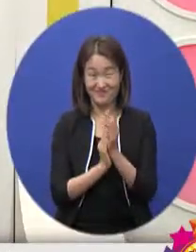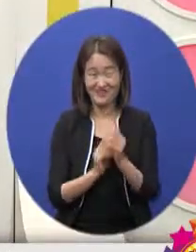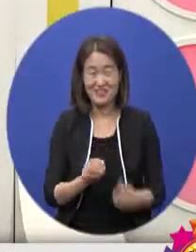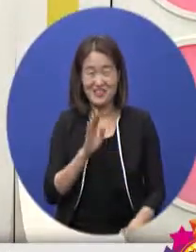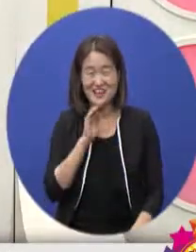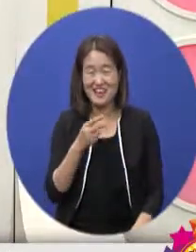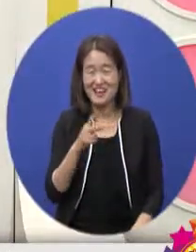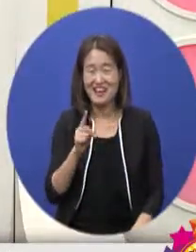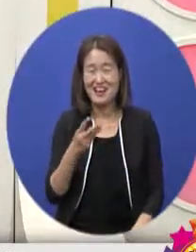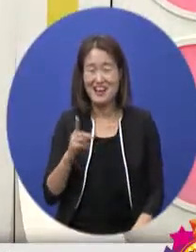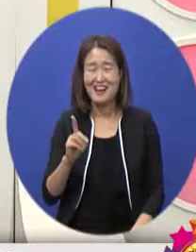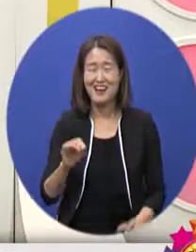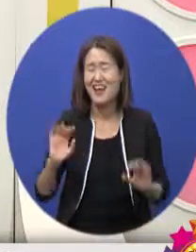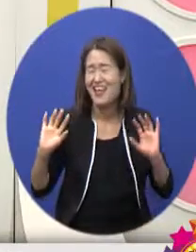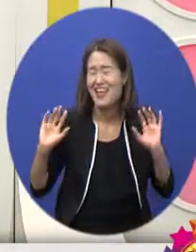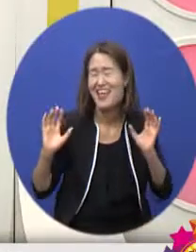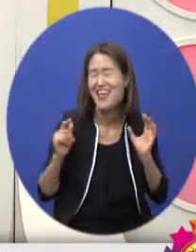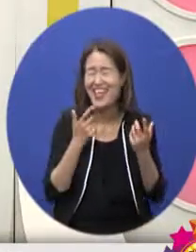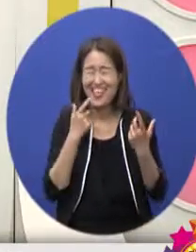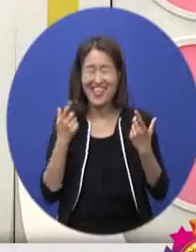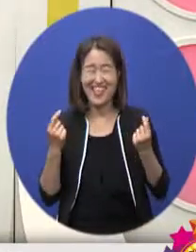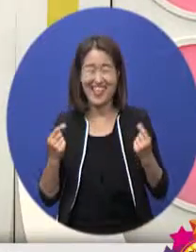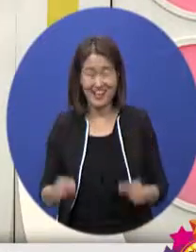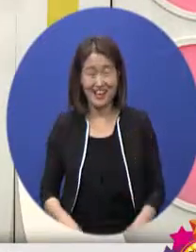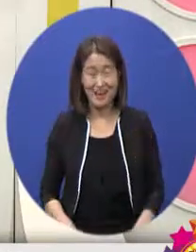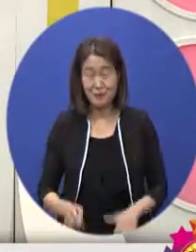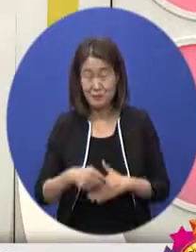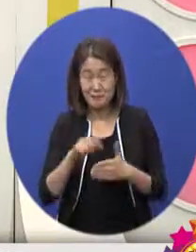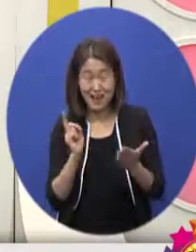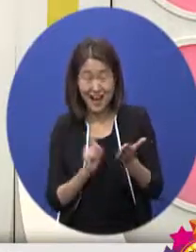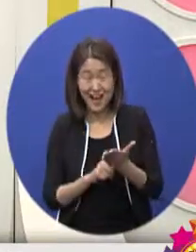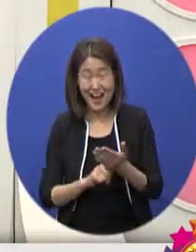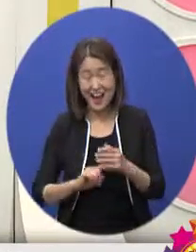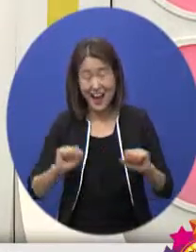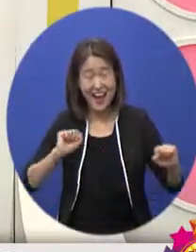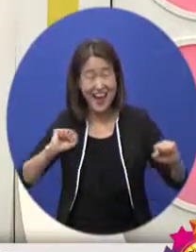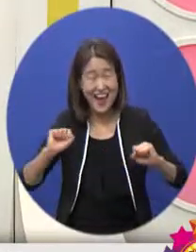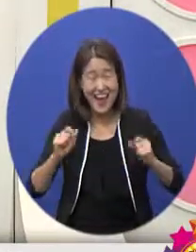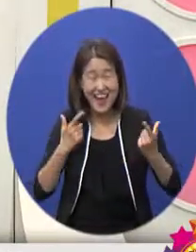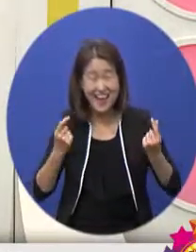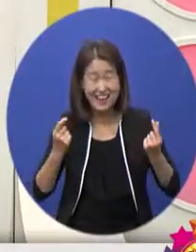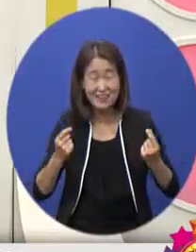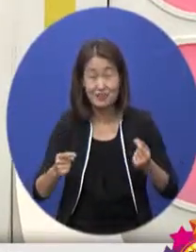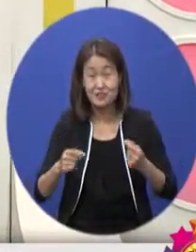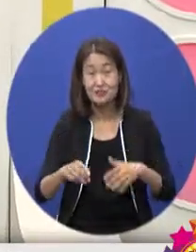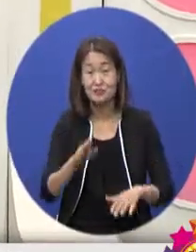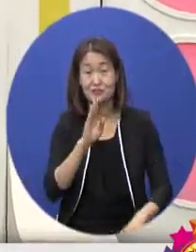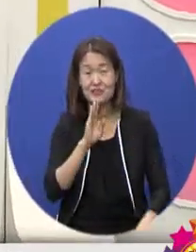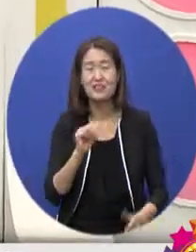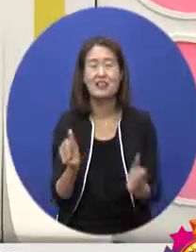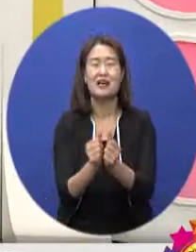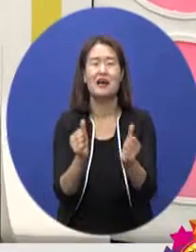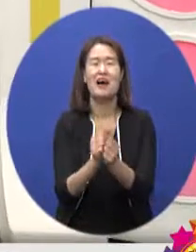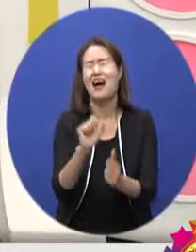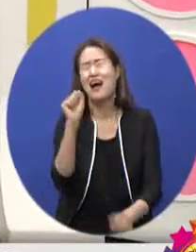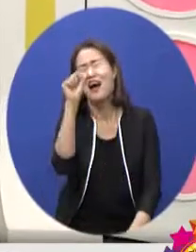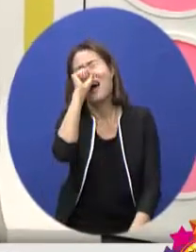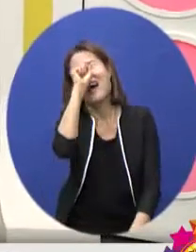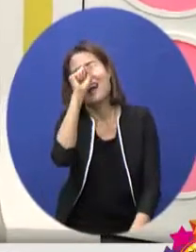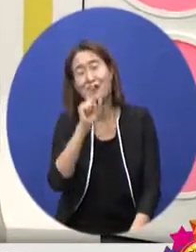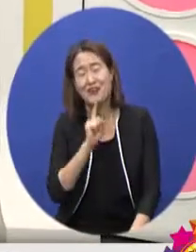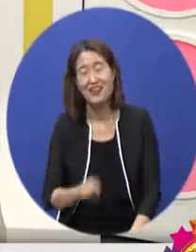딸랑 딸랑 딸랑 애교로 그 마음 녹여드릴게 어, 그 가사 너무 좋아요 저 네. 네. 아, 그 부분이 바로 남자분들이 많이 좋아하는